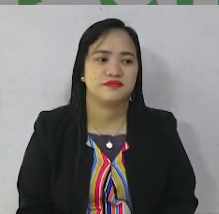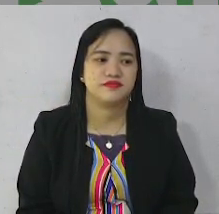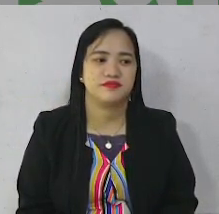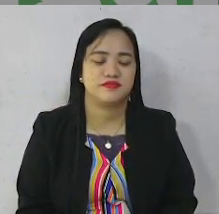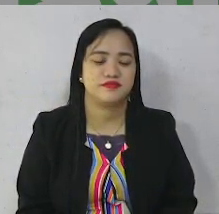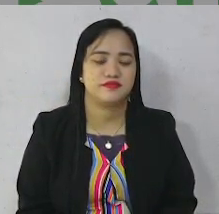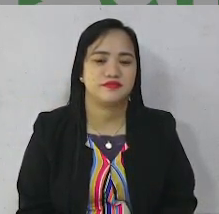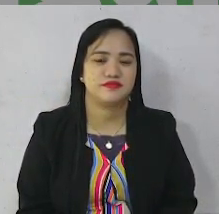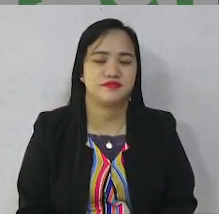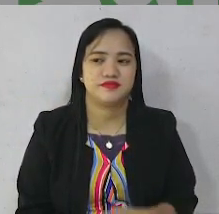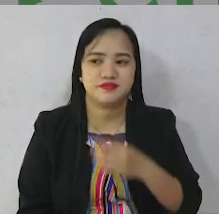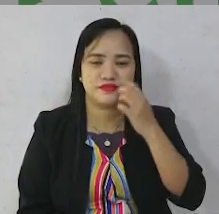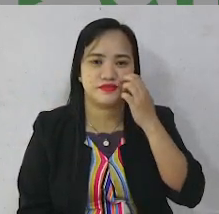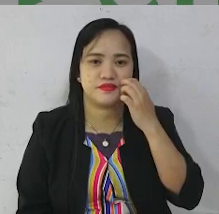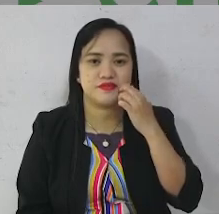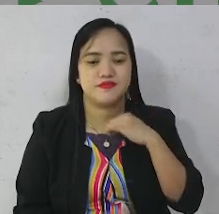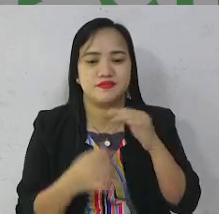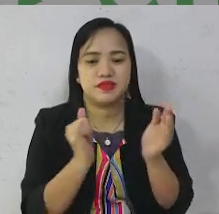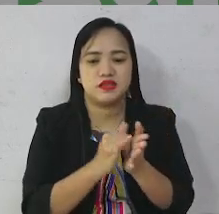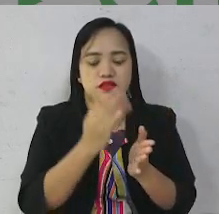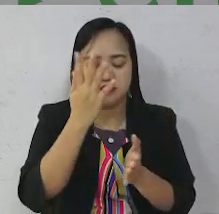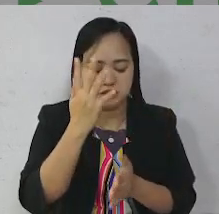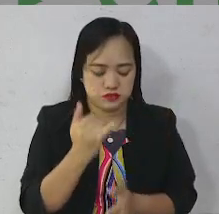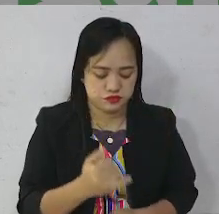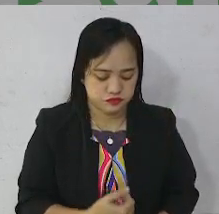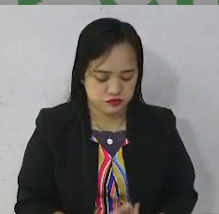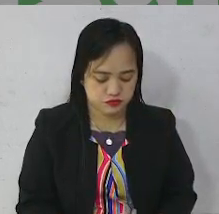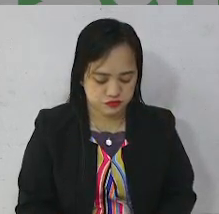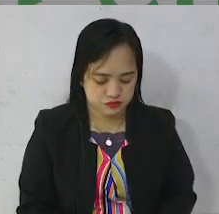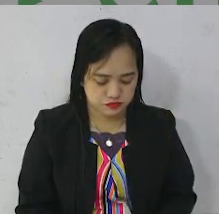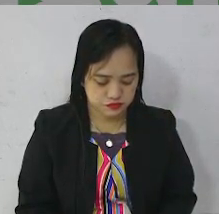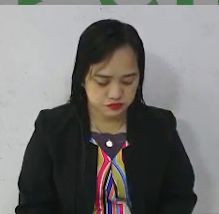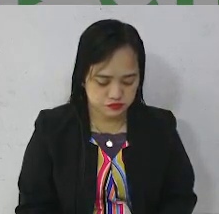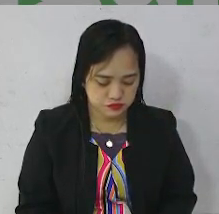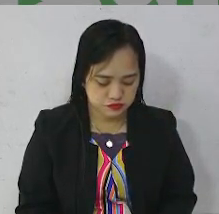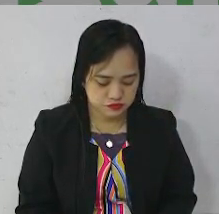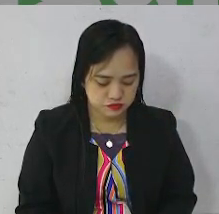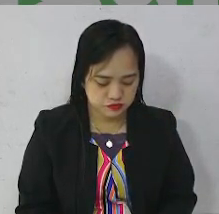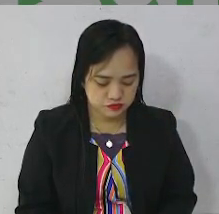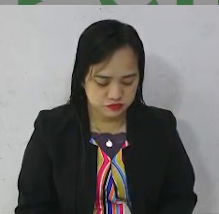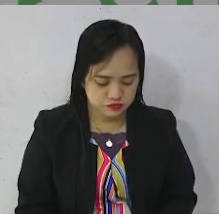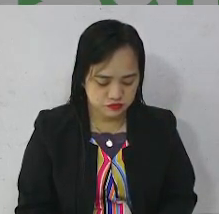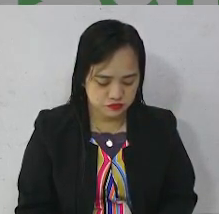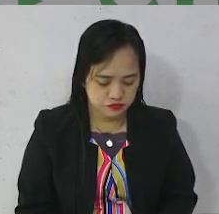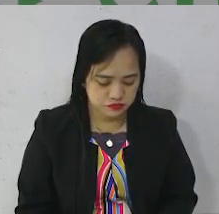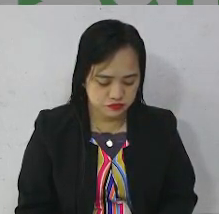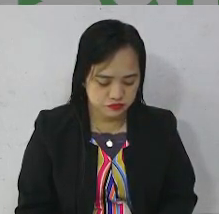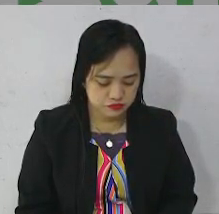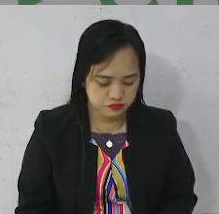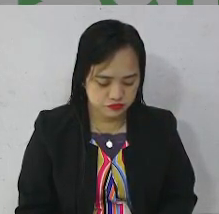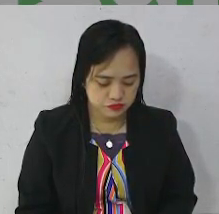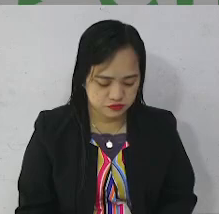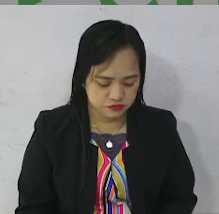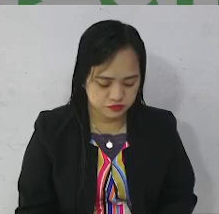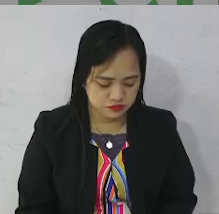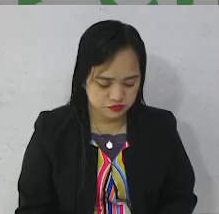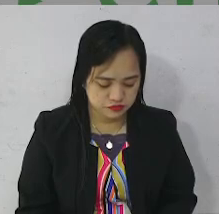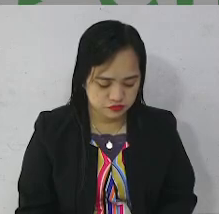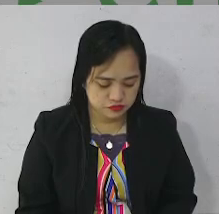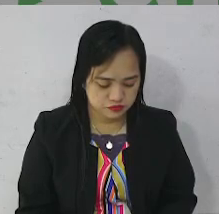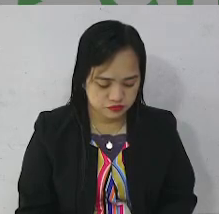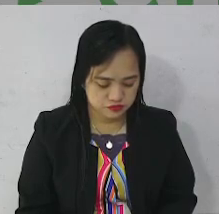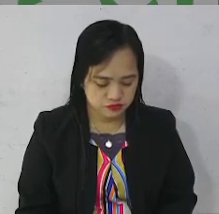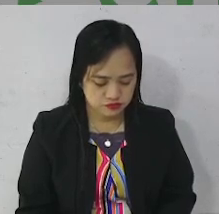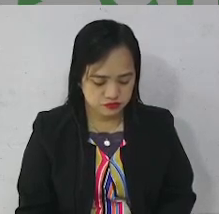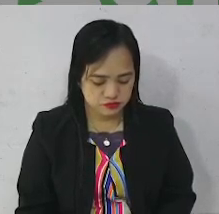yes kaya Hwag niyo pong G sabi dito ni Ma'am Genesis oh may matinding mga katuruan nito ni Ma'am Genesis katuruan ni Ma'am Genesis sabi niya dito pag